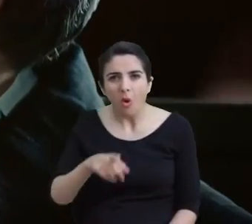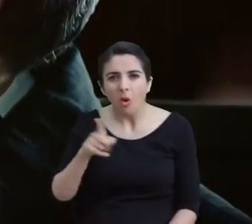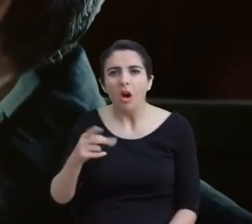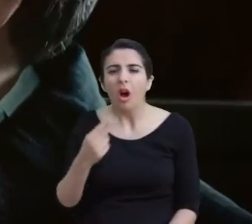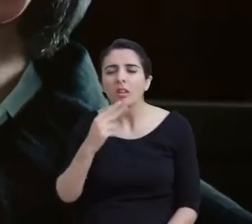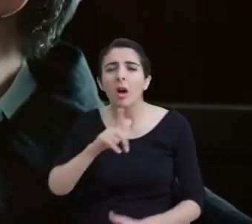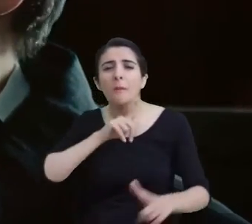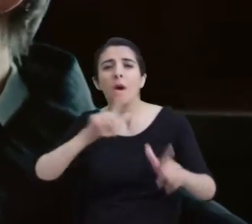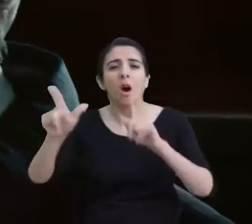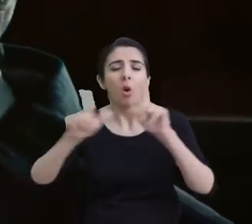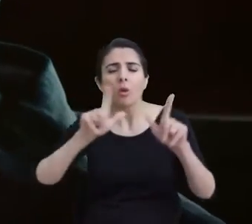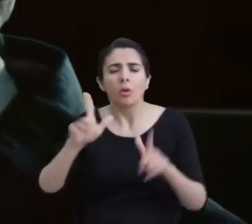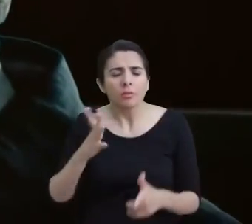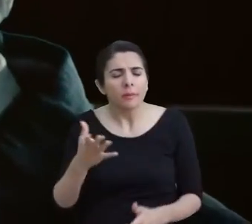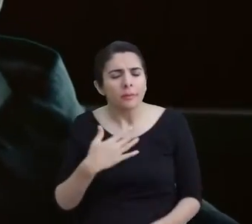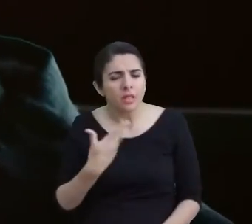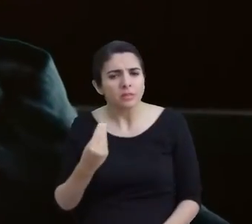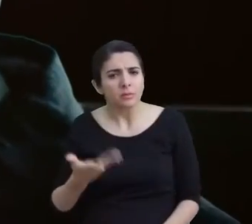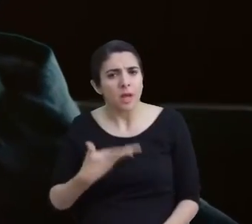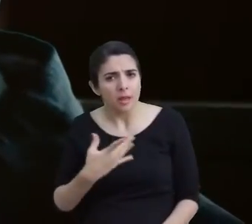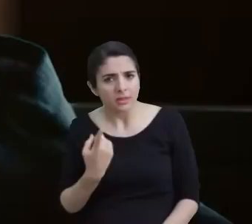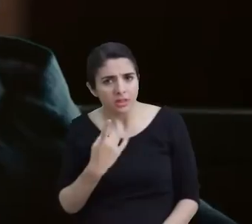Cemil'i ilgilendi. Şimdi benim merak ettiğim,